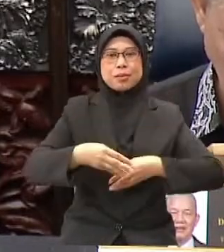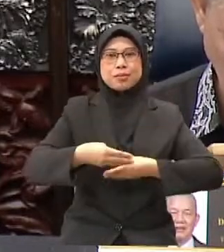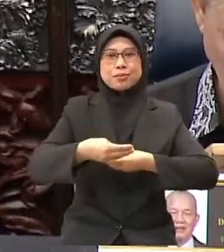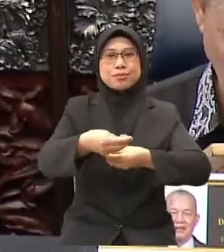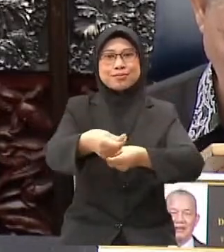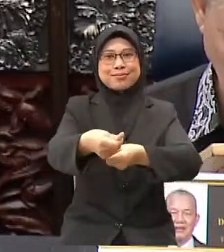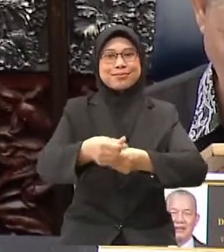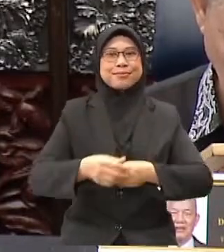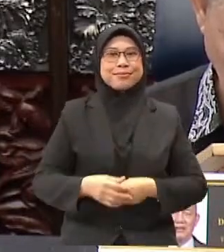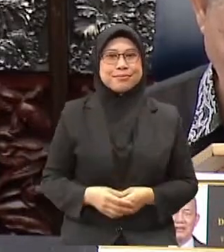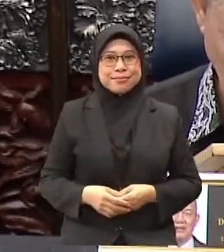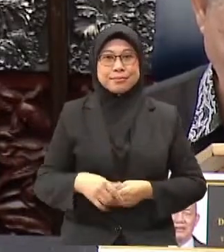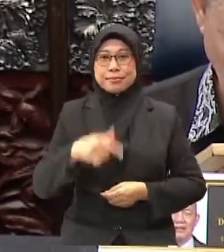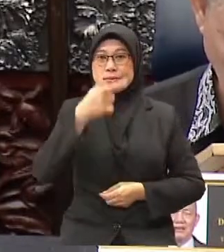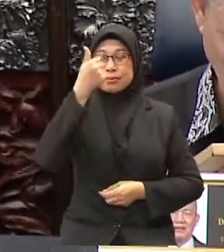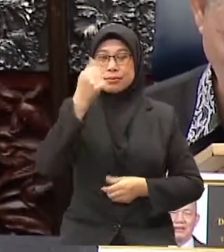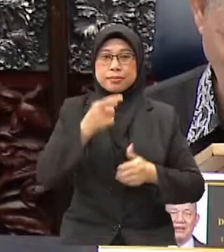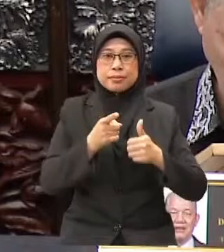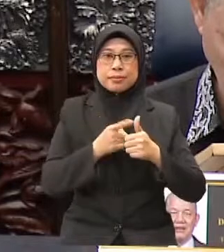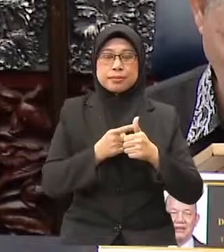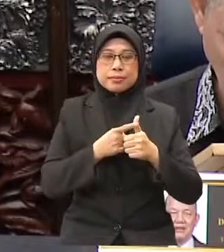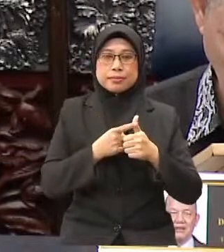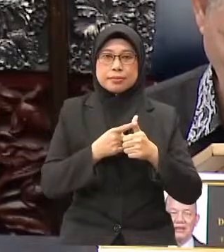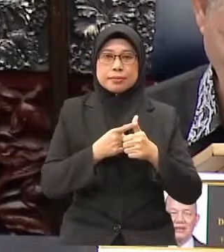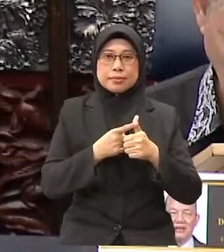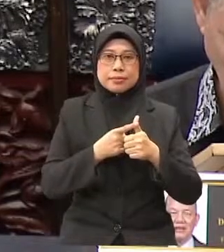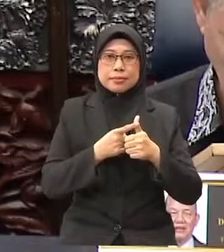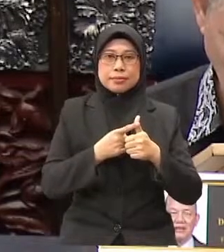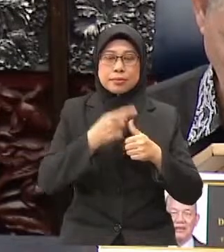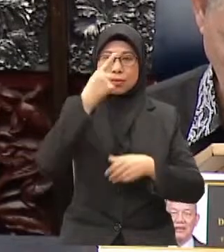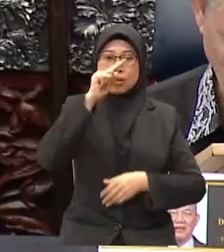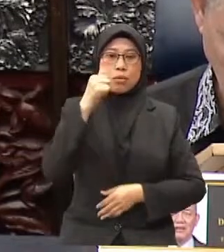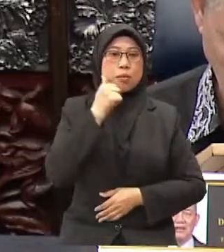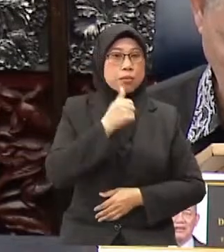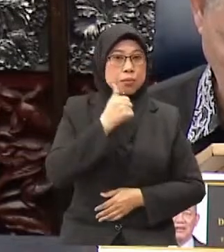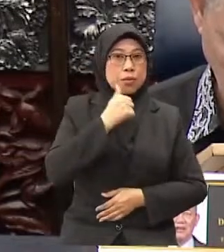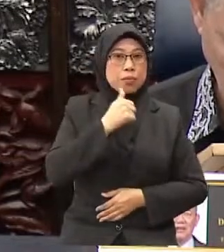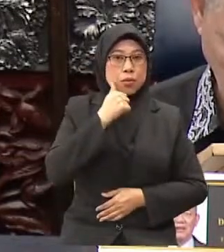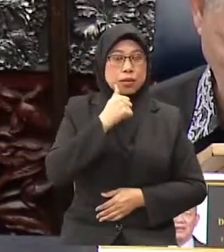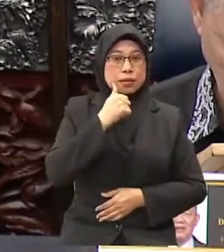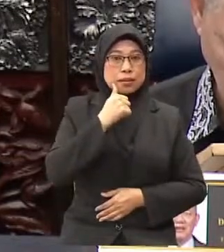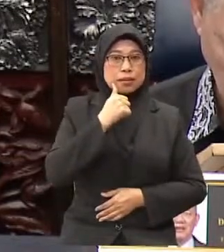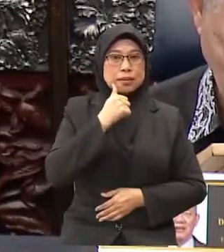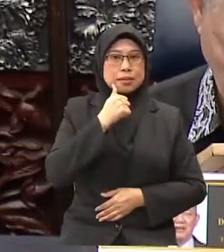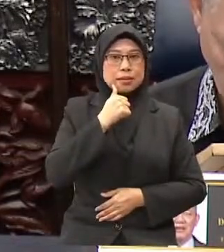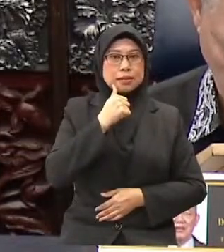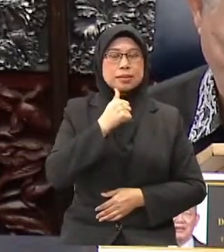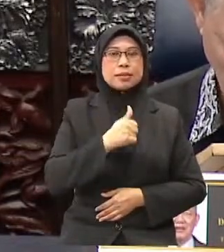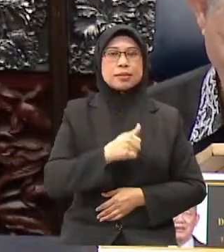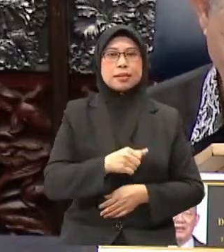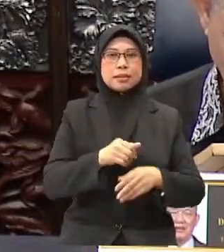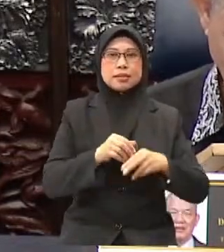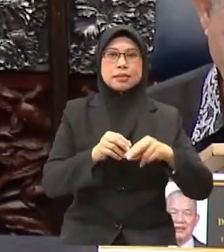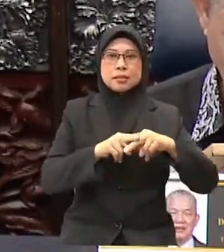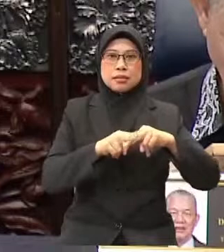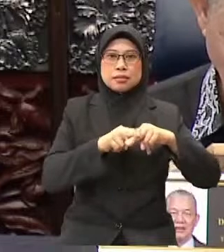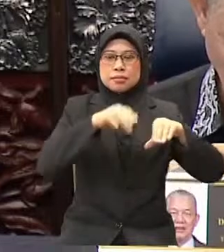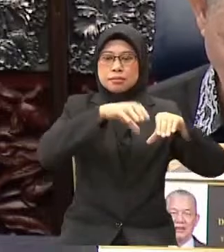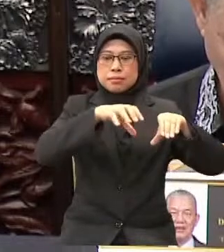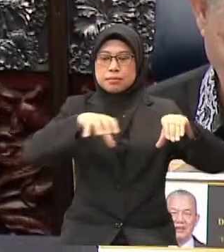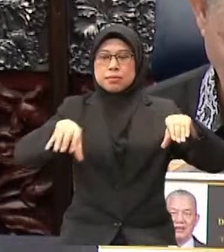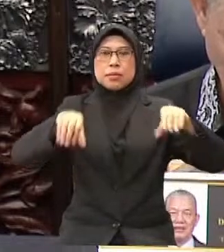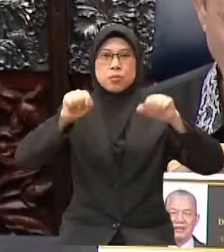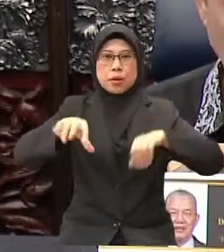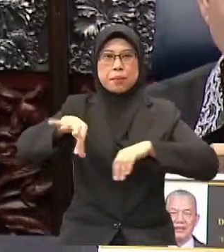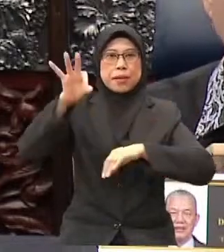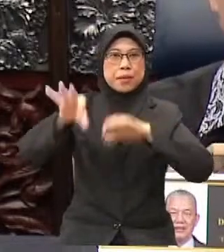dengan baik sebab yang pertamanya untuk wanita untuk penumpang wanita coach wanita itu satu pilihan Tetapi dia juga